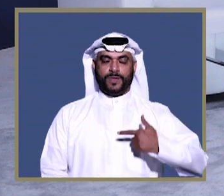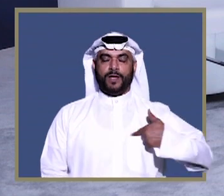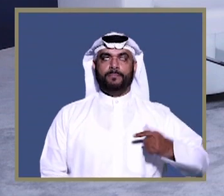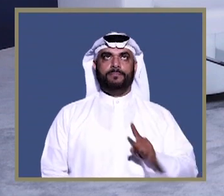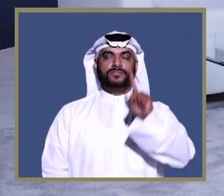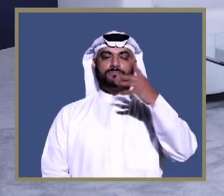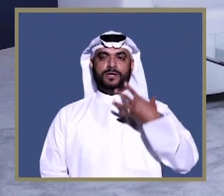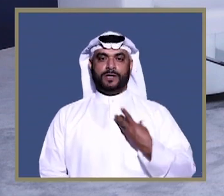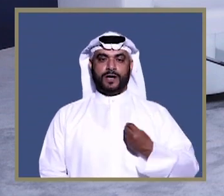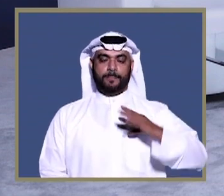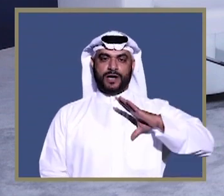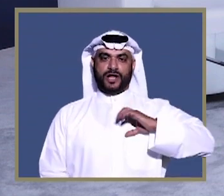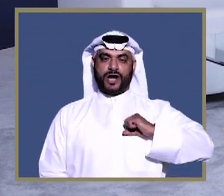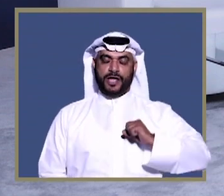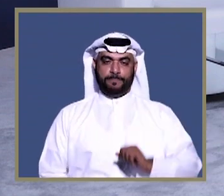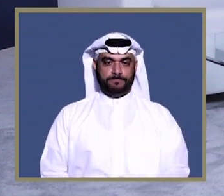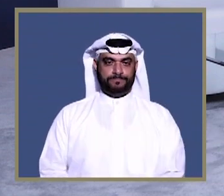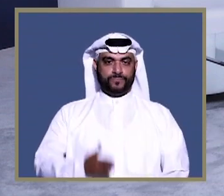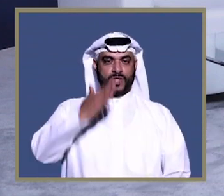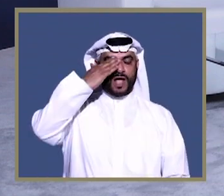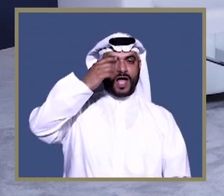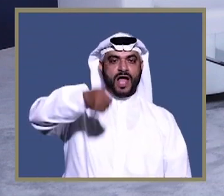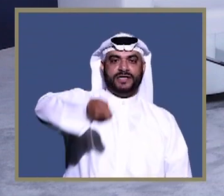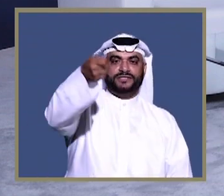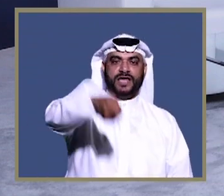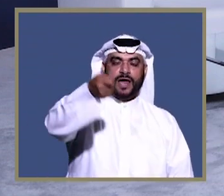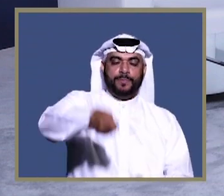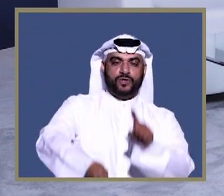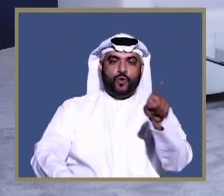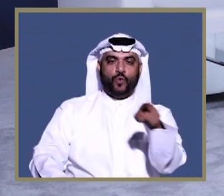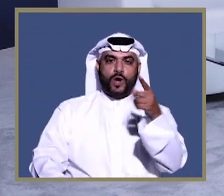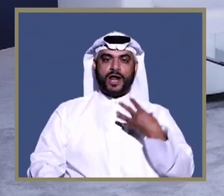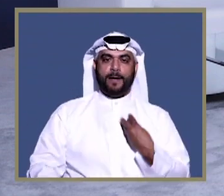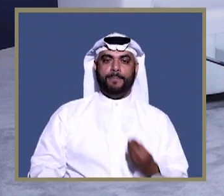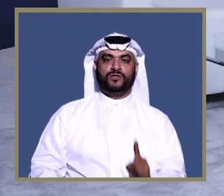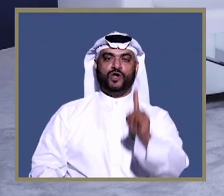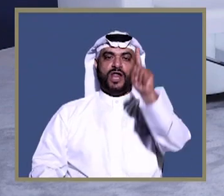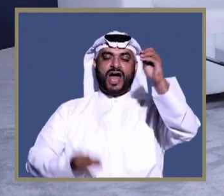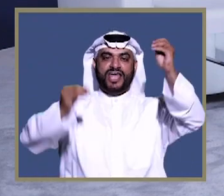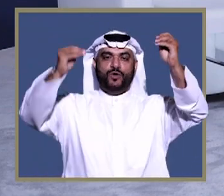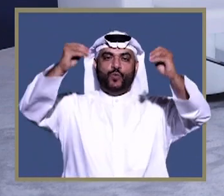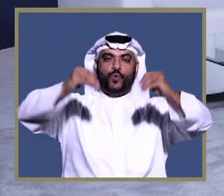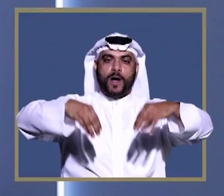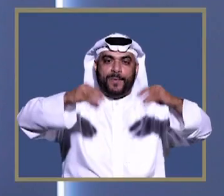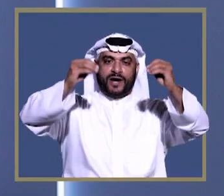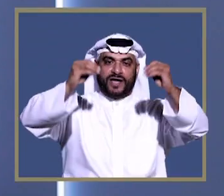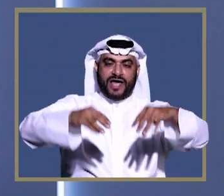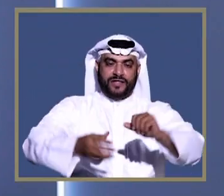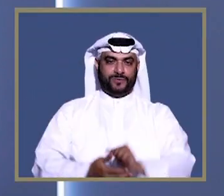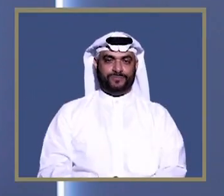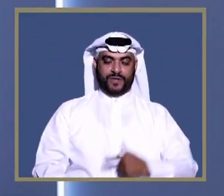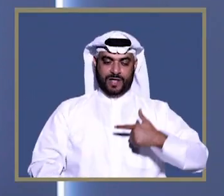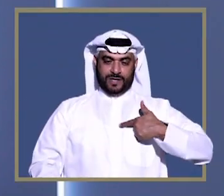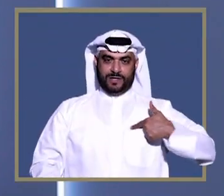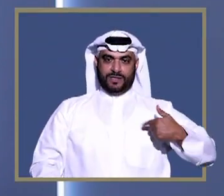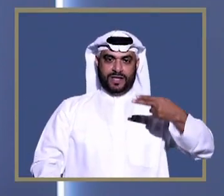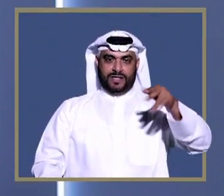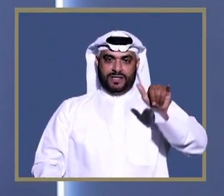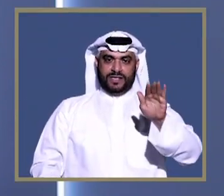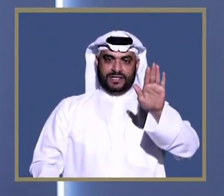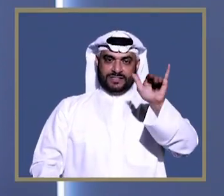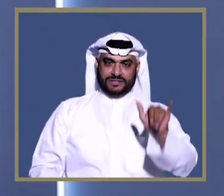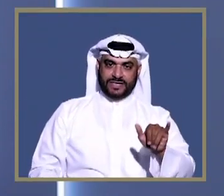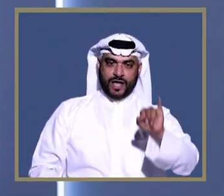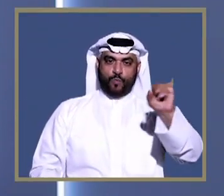بسم الله الرحمن الرحيم. السلام عليكم ورحمة الله وبركاته. عيسى حجي